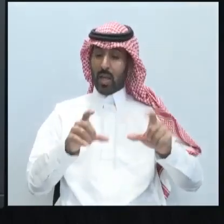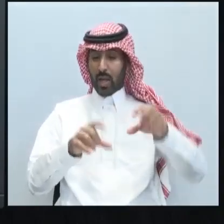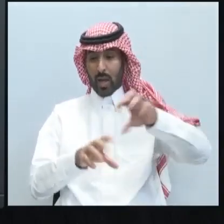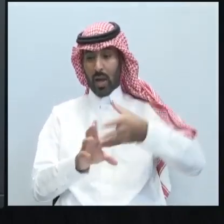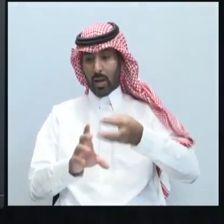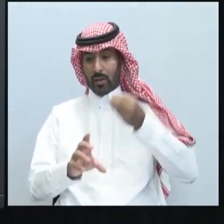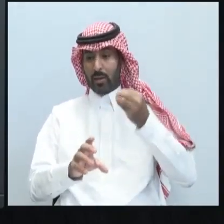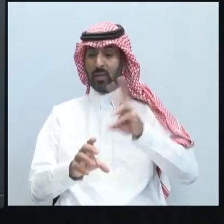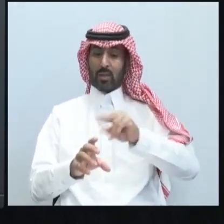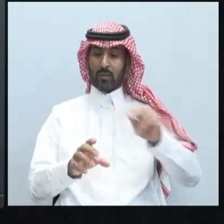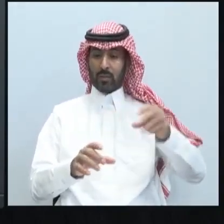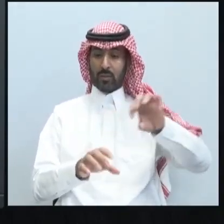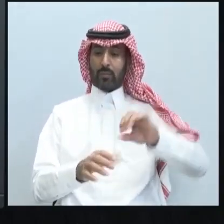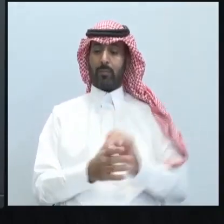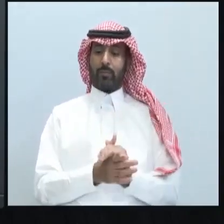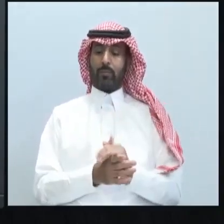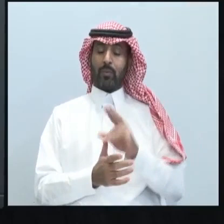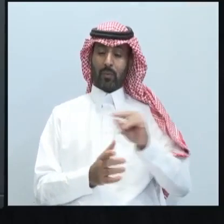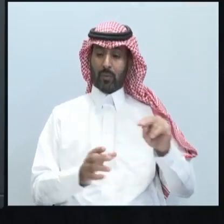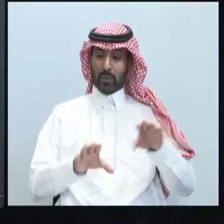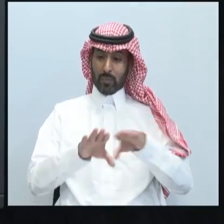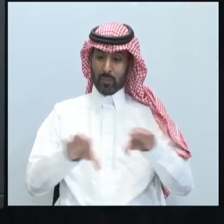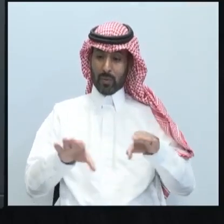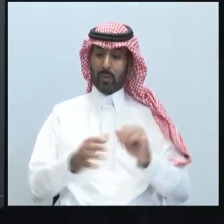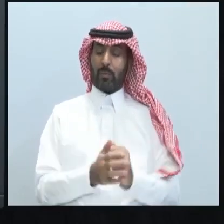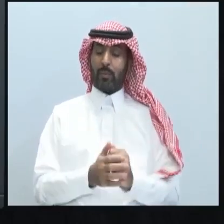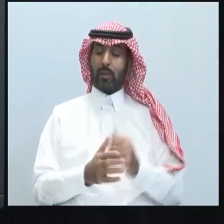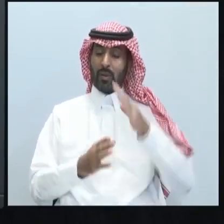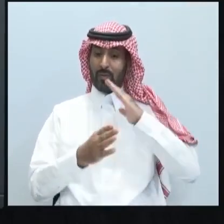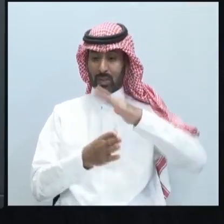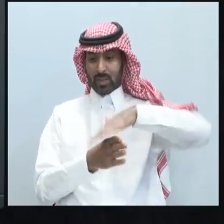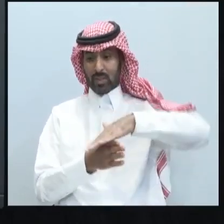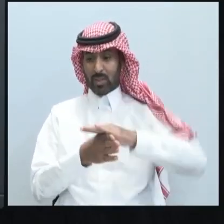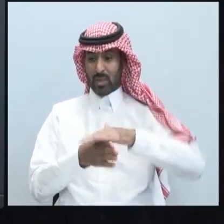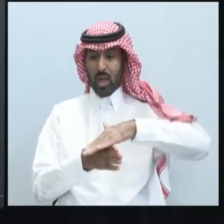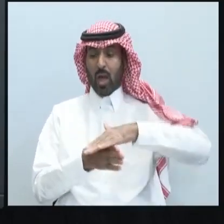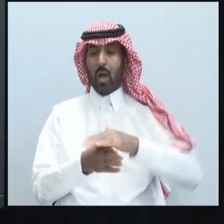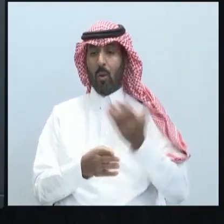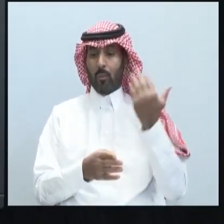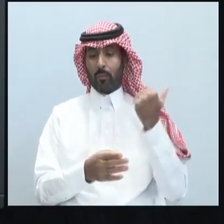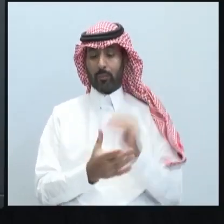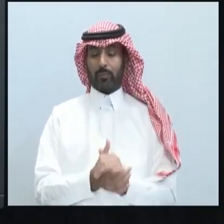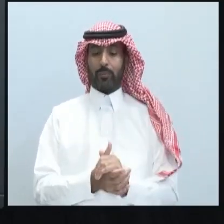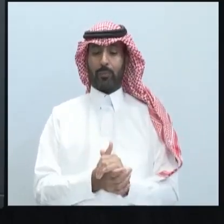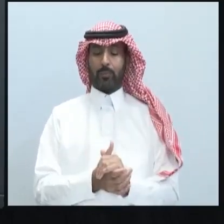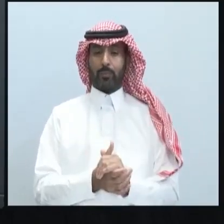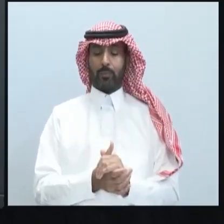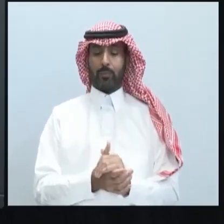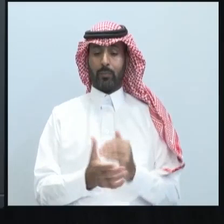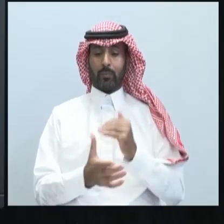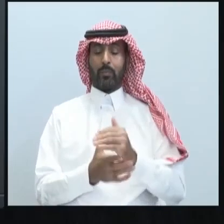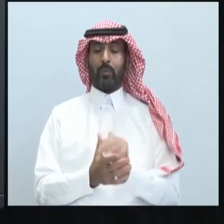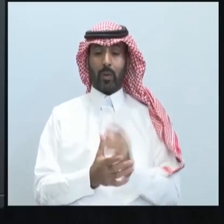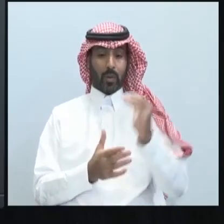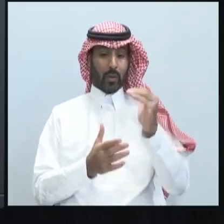النواتج ايش في القيمه في التركيز مثل مين مثل لعبه السيسي زي ما وضعناها قبل شوي اذا